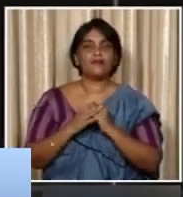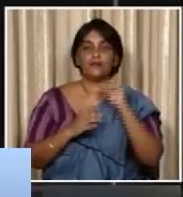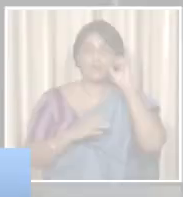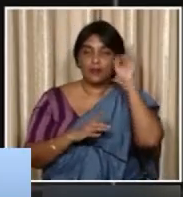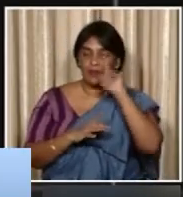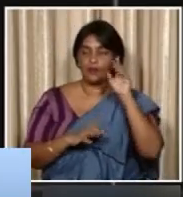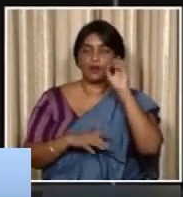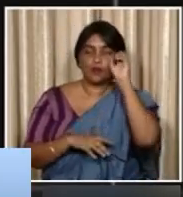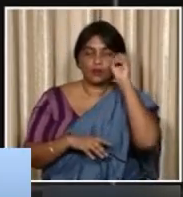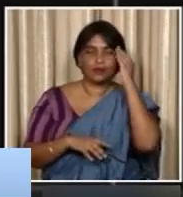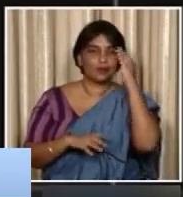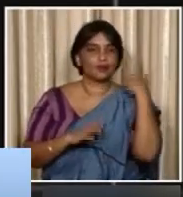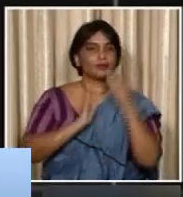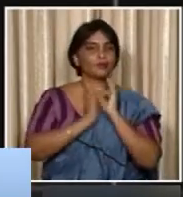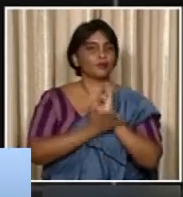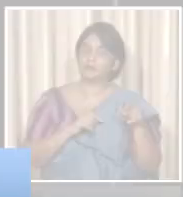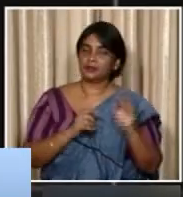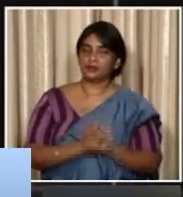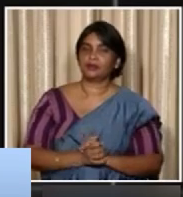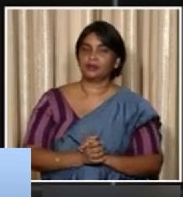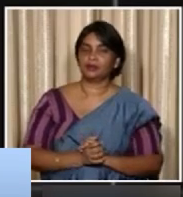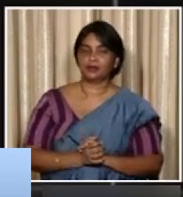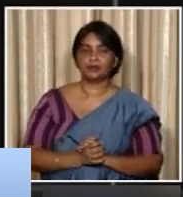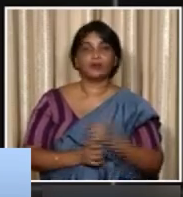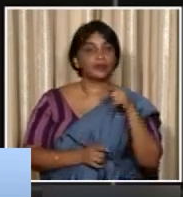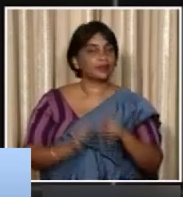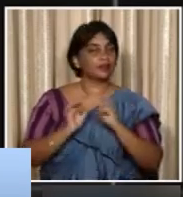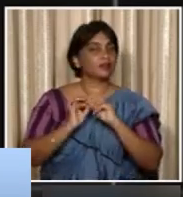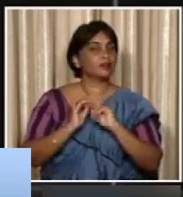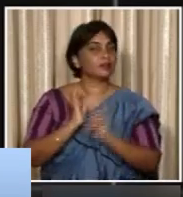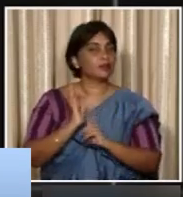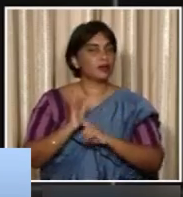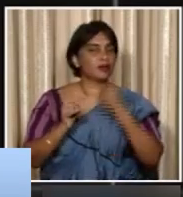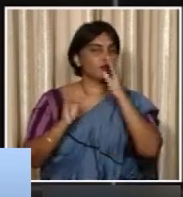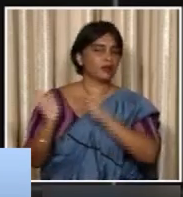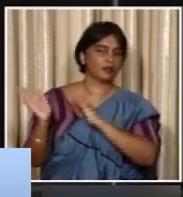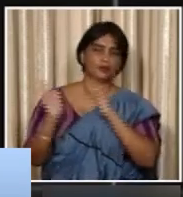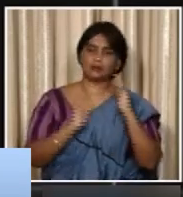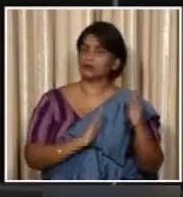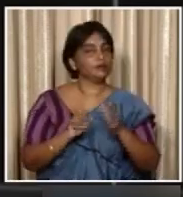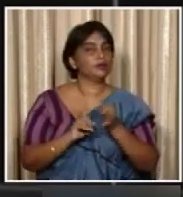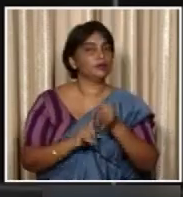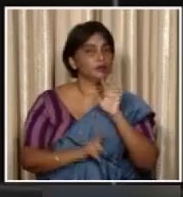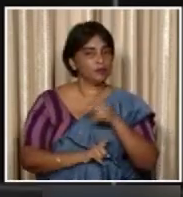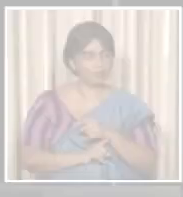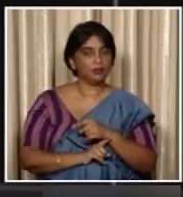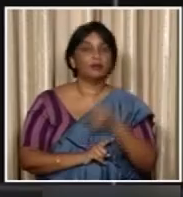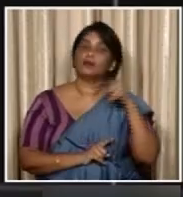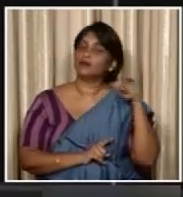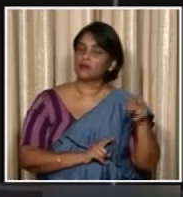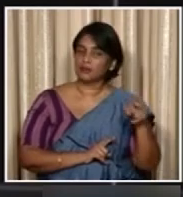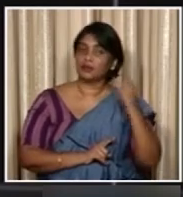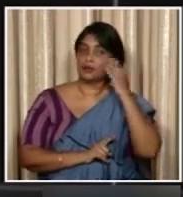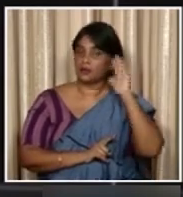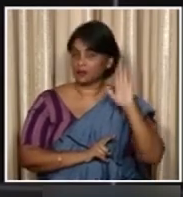වේවා කියන සංස්කෘතියක අපි ජීවත් වෙද්දී මේ පනත විතුවක්කල් පහු කරපේක පිළිබඳව අපි කනගාටු වෙ යුතුයි. මේ